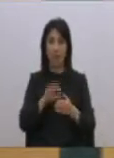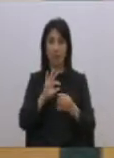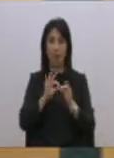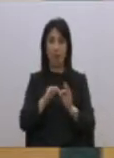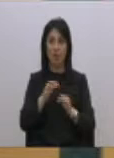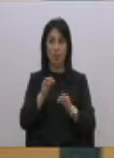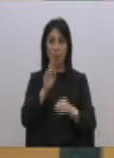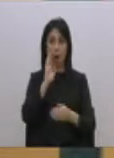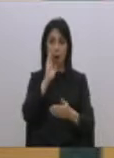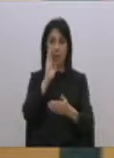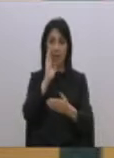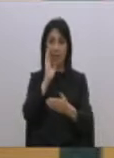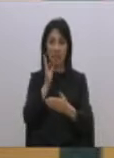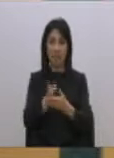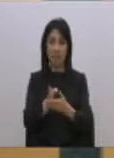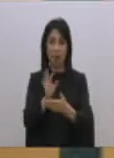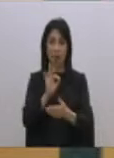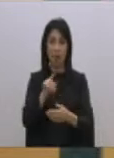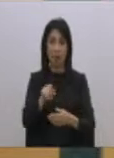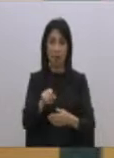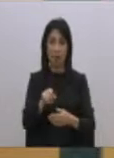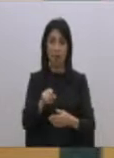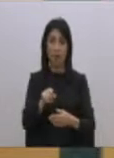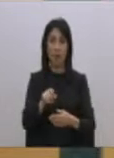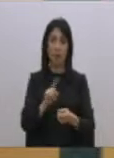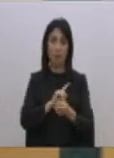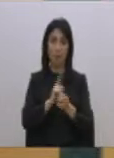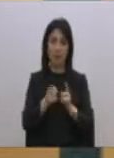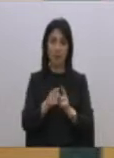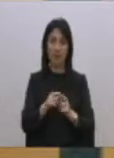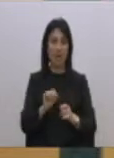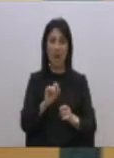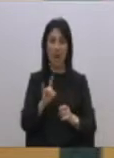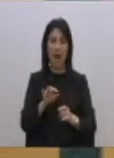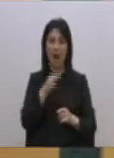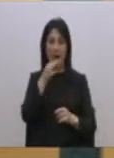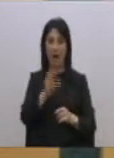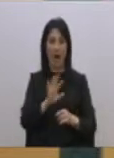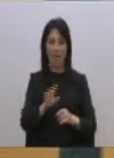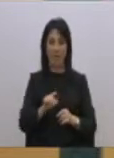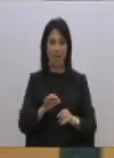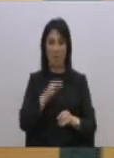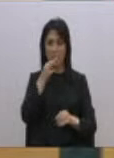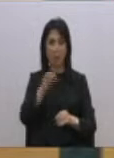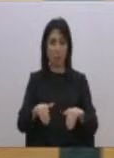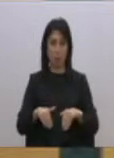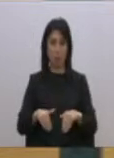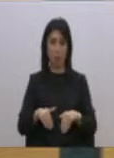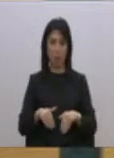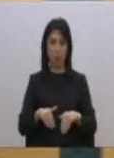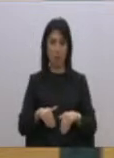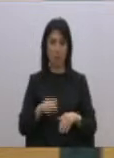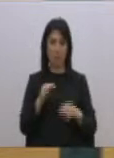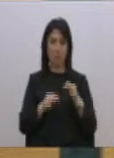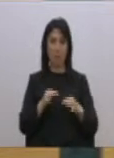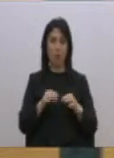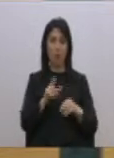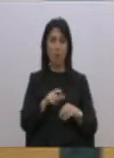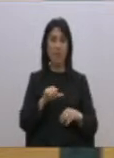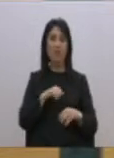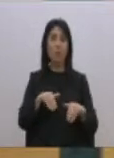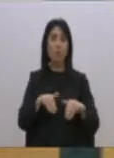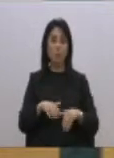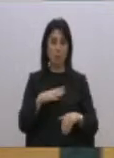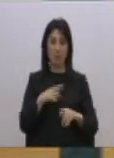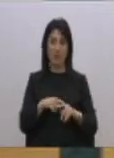კონკრეტული მოსამართლეებთან მიმართებაში, პირიქით არ გასცეს ოპოზიციონერ დეპუტატებს მოქმედმა მოსამართლემ პასუხი, რომ